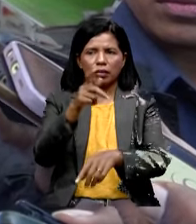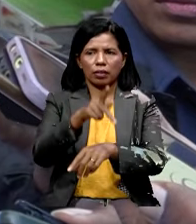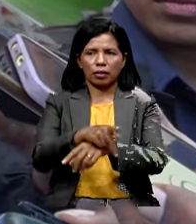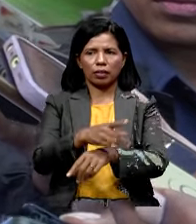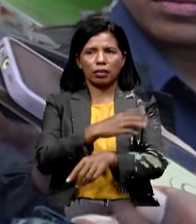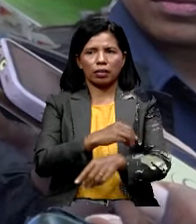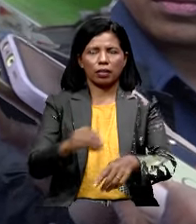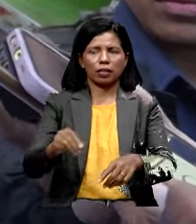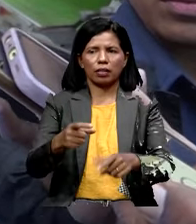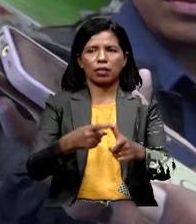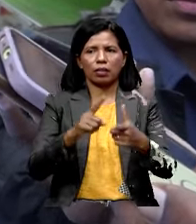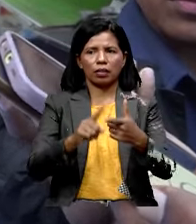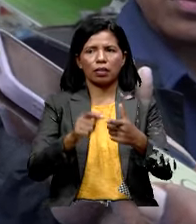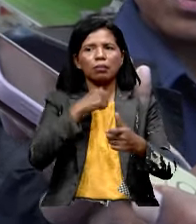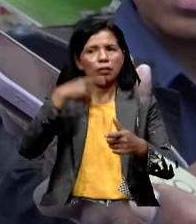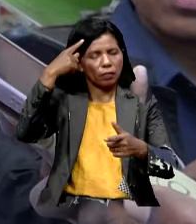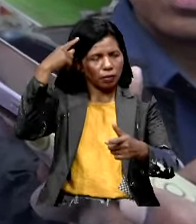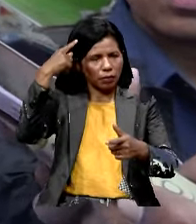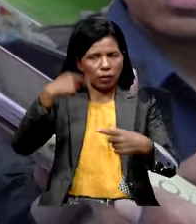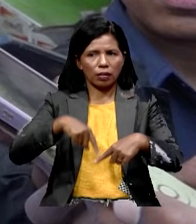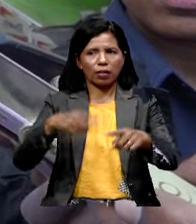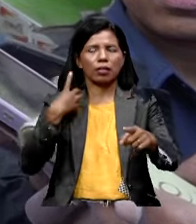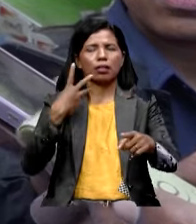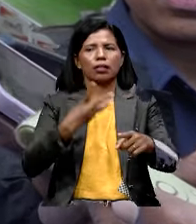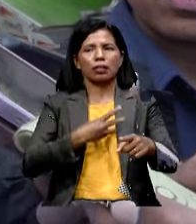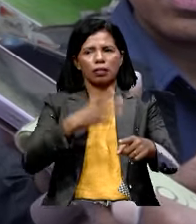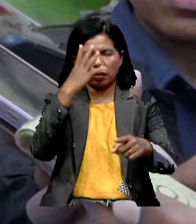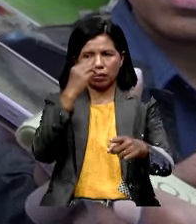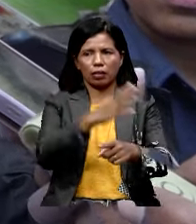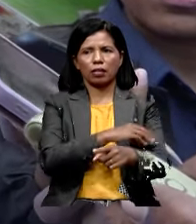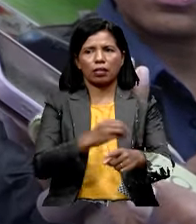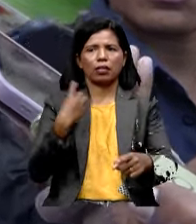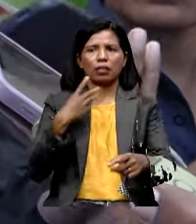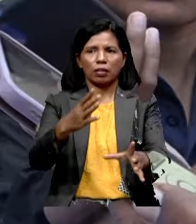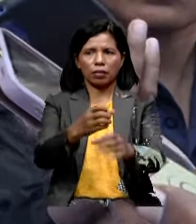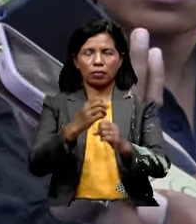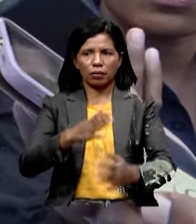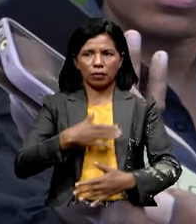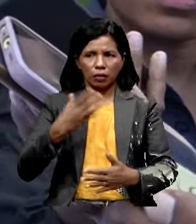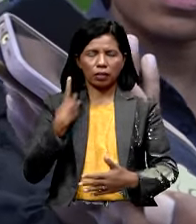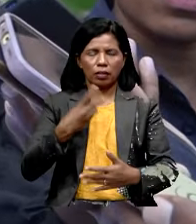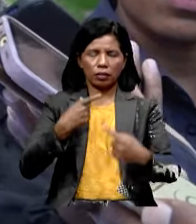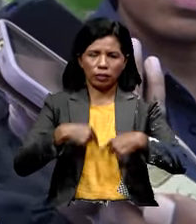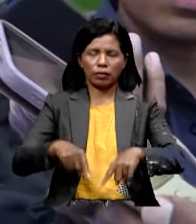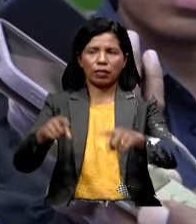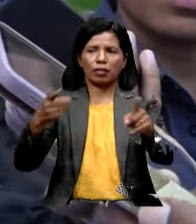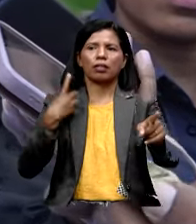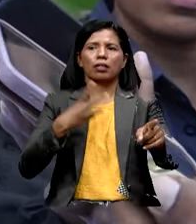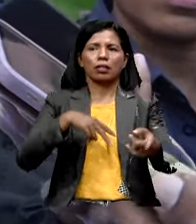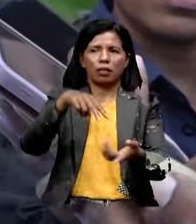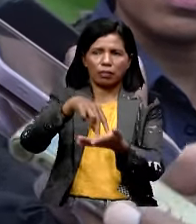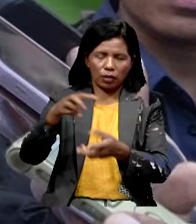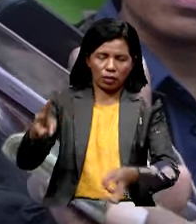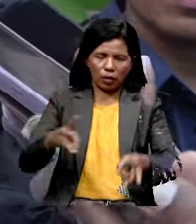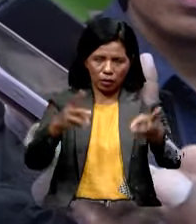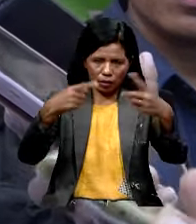kole sa wista stol ketala empat pasai ita ita mose bedukur hela mabe ita simuni aksola wahira ni villa ita mos hamrei ke dalam villa